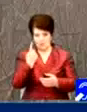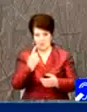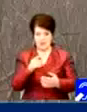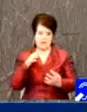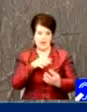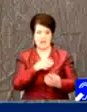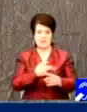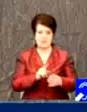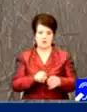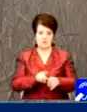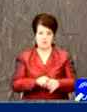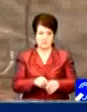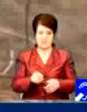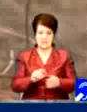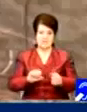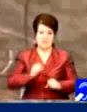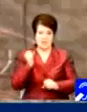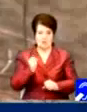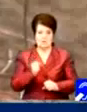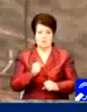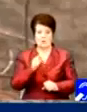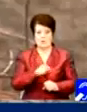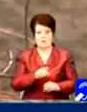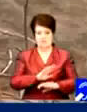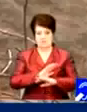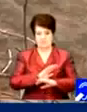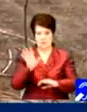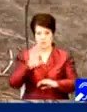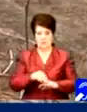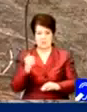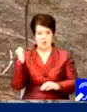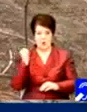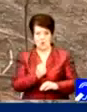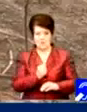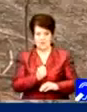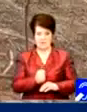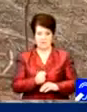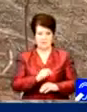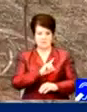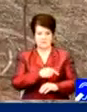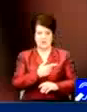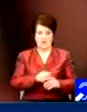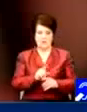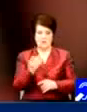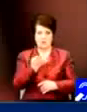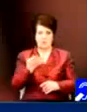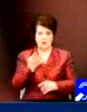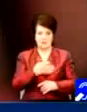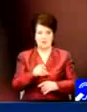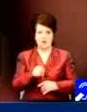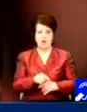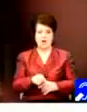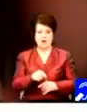agresori, iar aceștia au vrut să se răzbune. Victima și-a pierdut viața după ce a fost lovită cu sălbăticie de cei patru. Potrivit